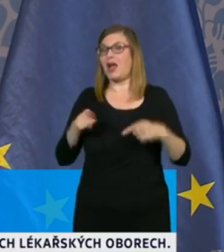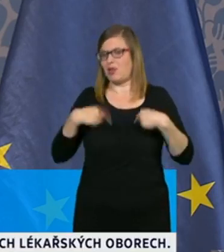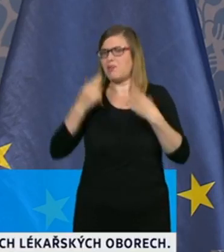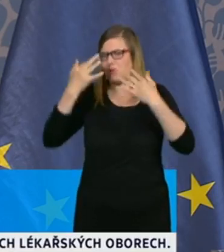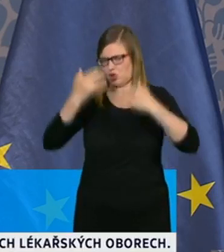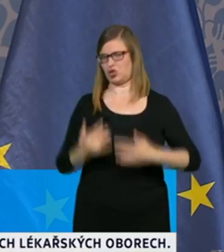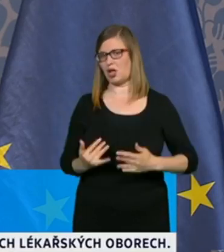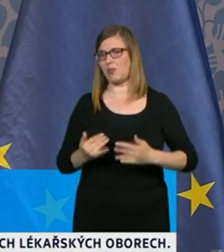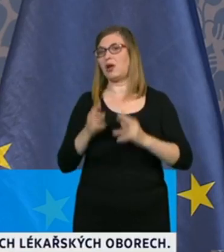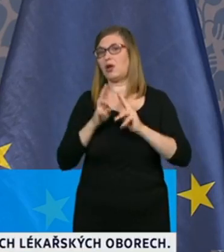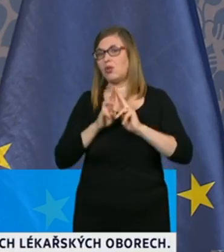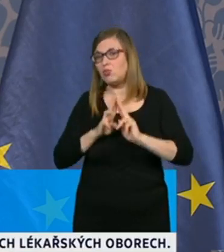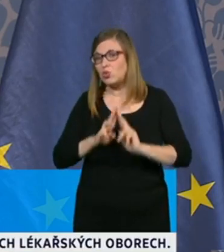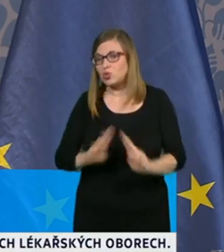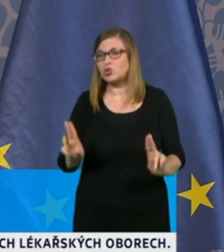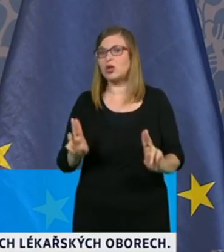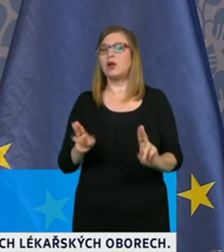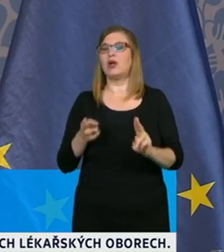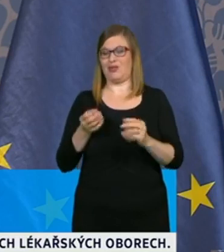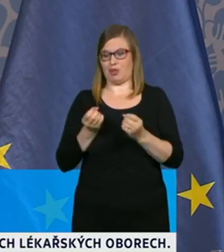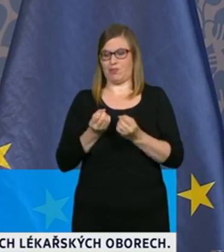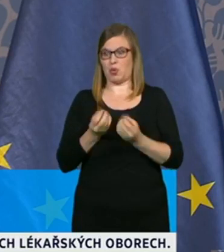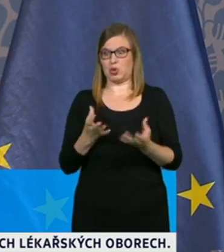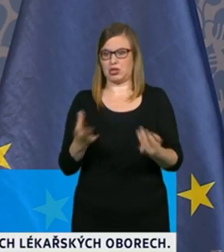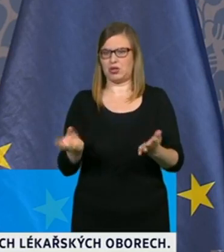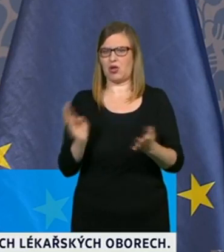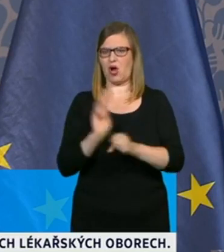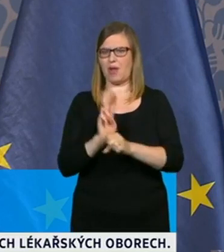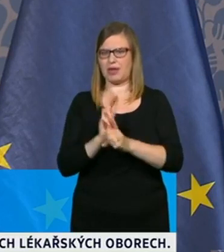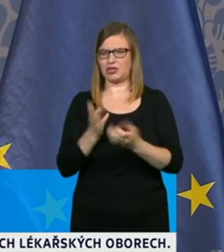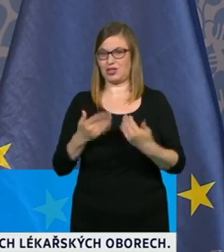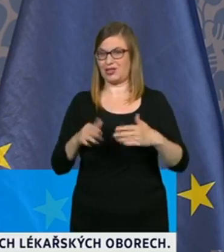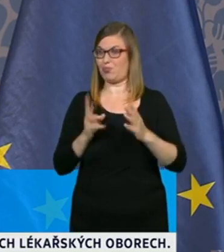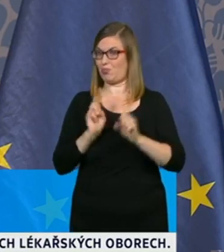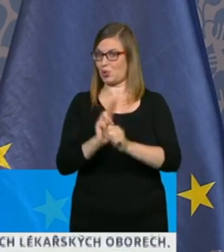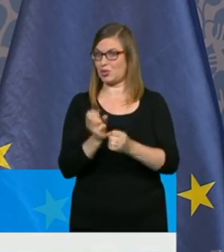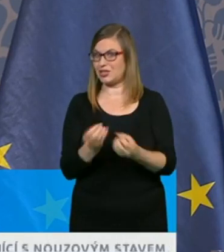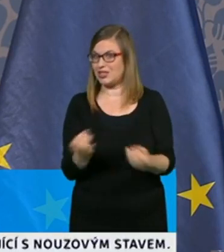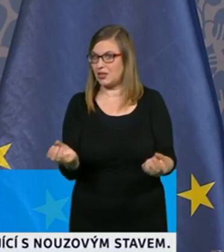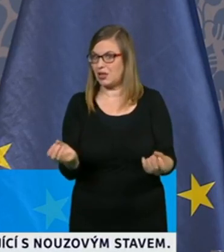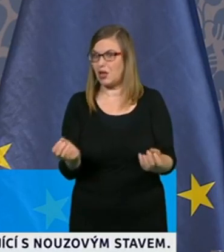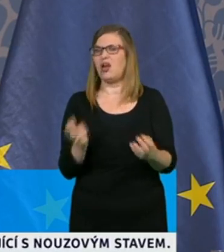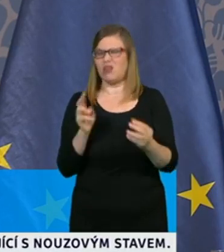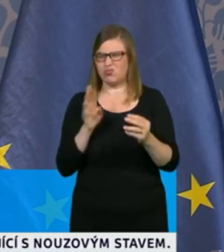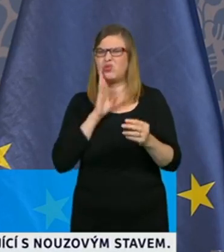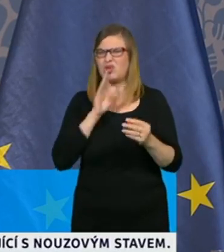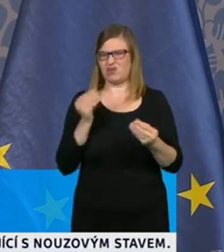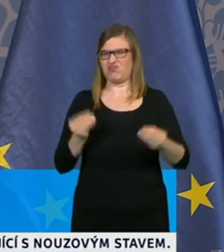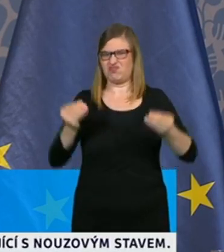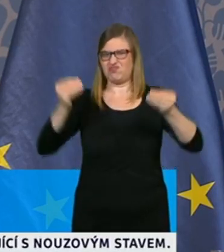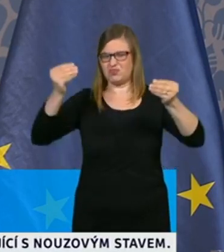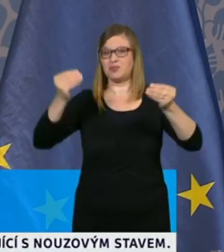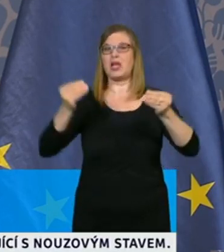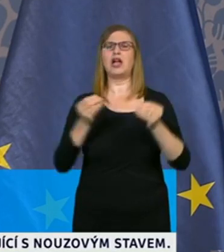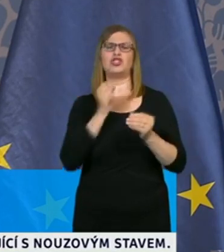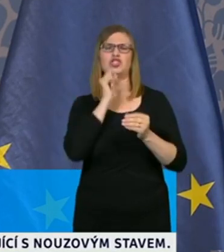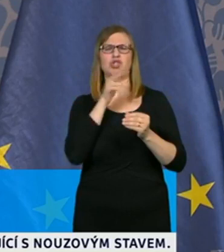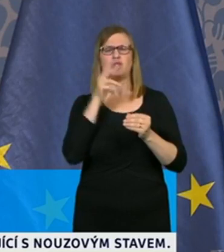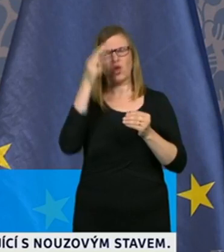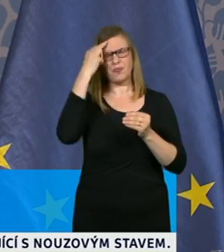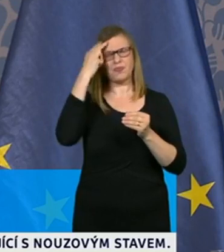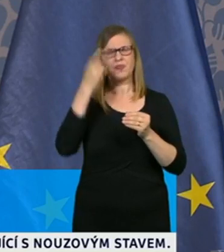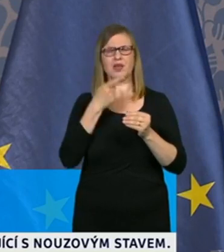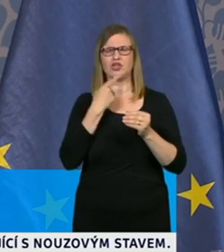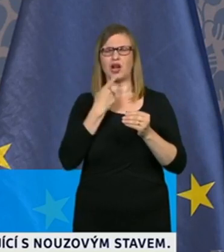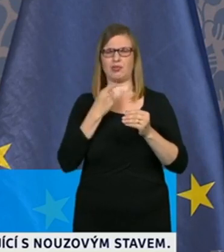navýší reprodukční číslo. Zatím tam máme rezervu. Jakmile bude přes jedna, tak to znamená, že musíme nějaká